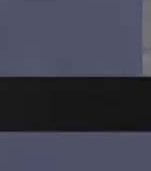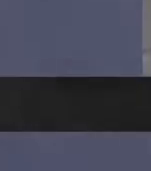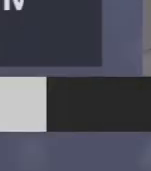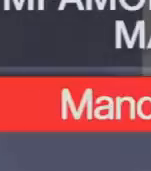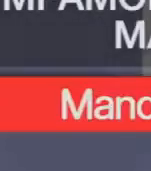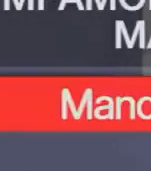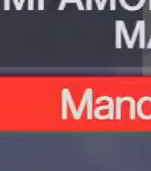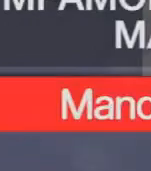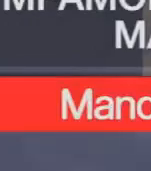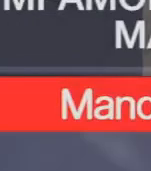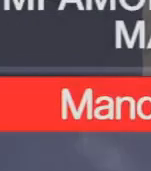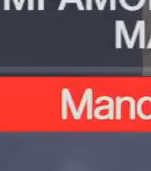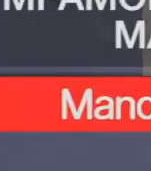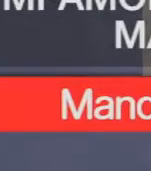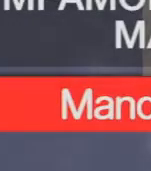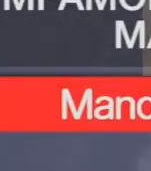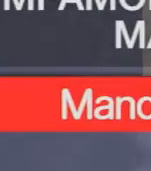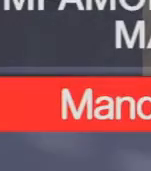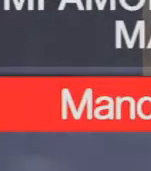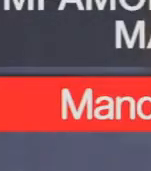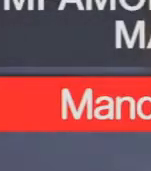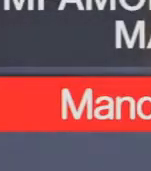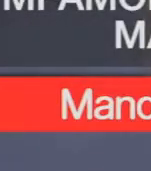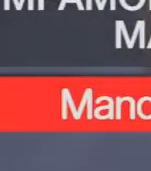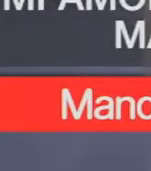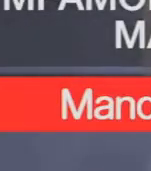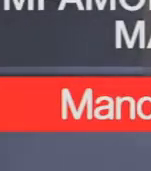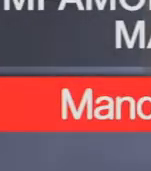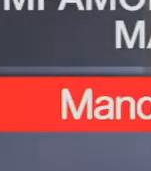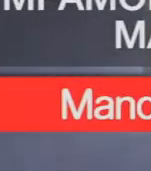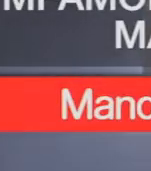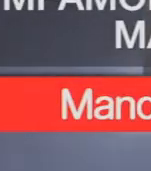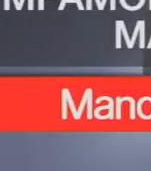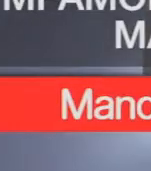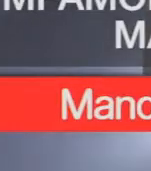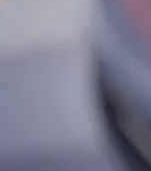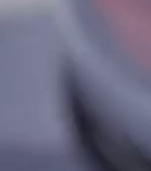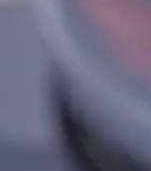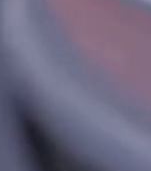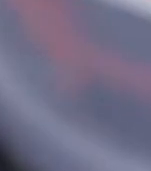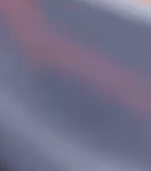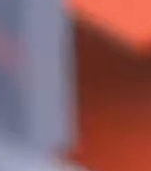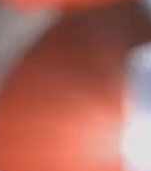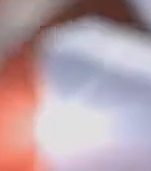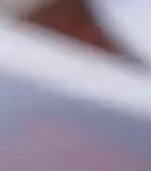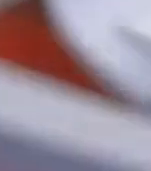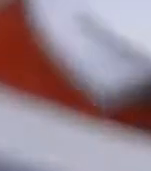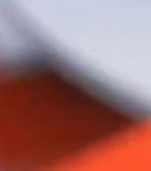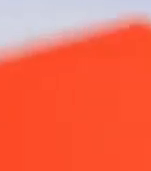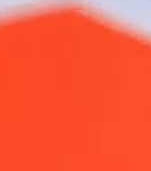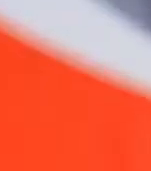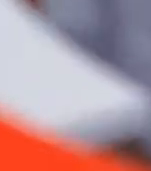Efa mandeha ny andra na amin'ilay orinasa mpamokatra siramamy any Ambalakida Mahajanga faharoa.